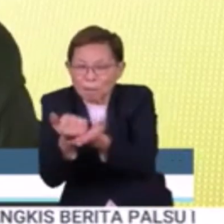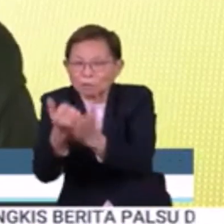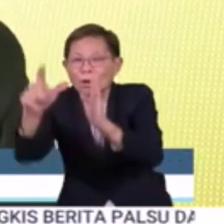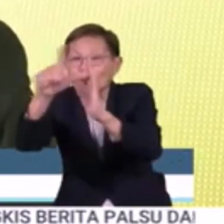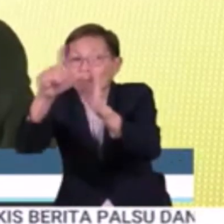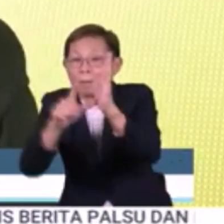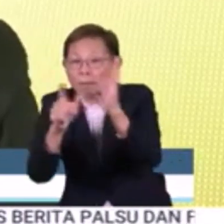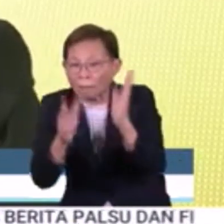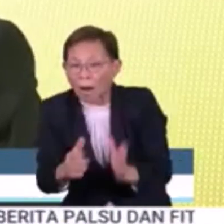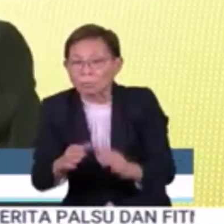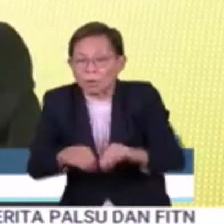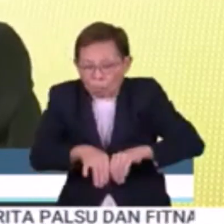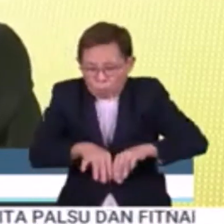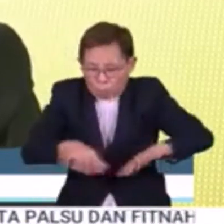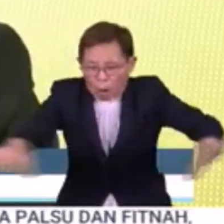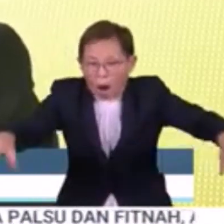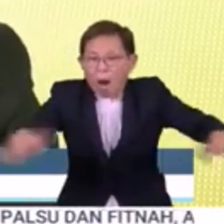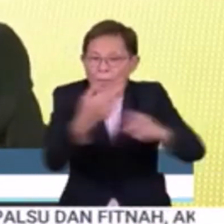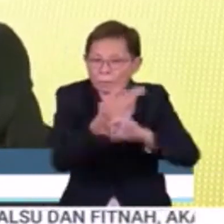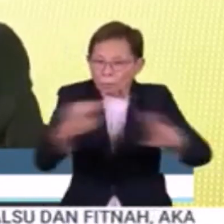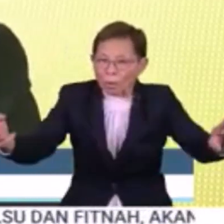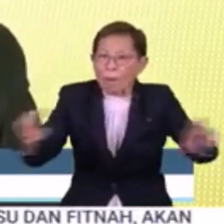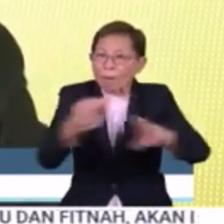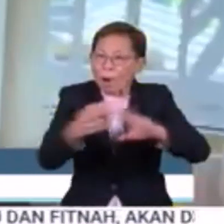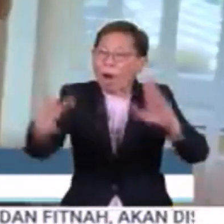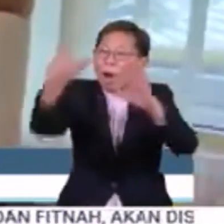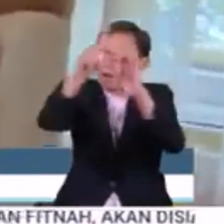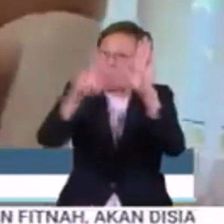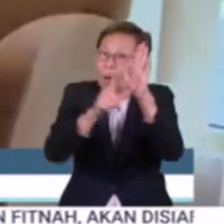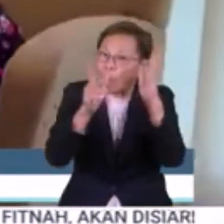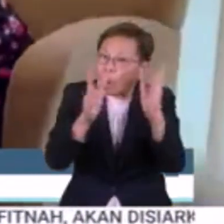guaman diperluaskan dengan menyediakan khidmat pendamping guaman.